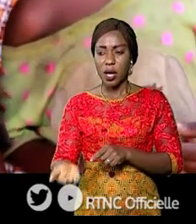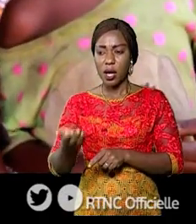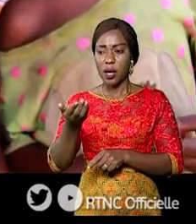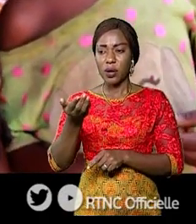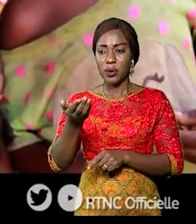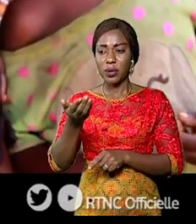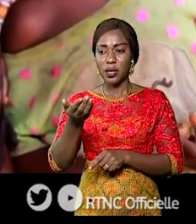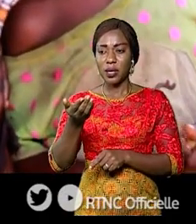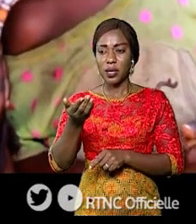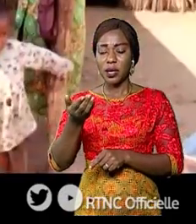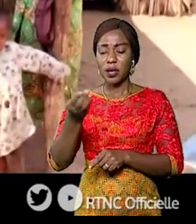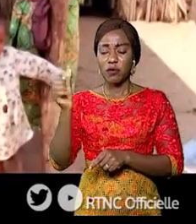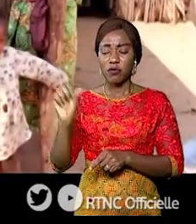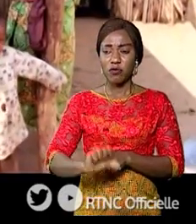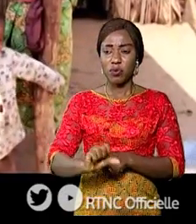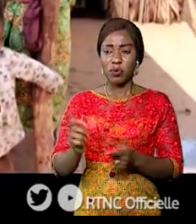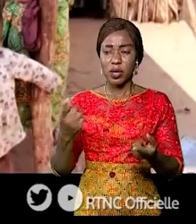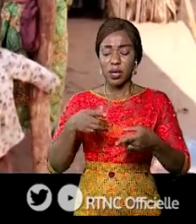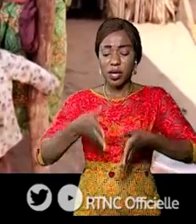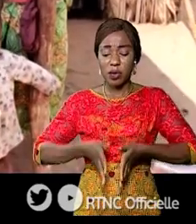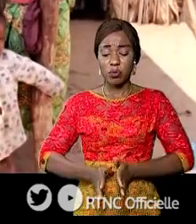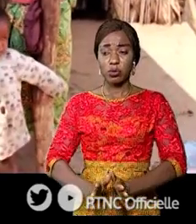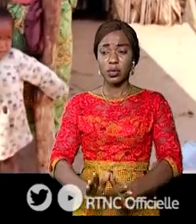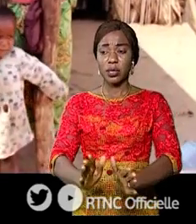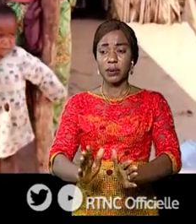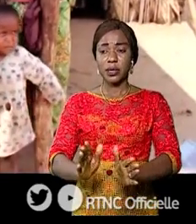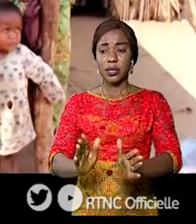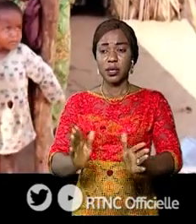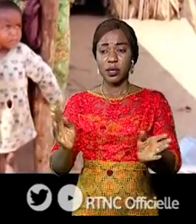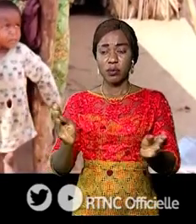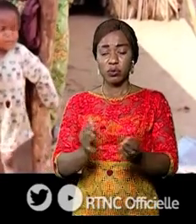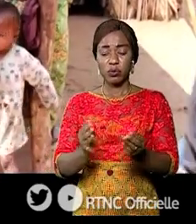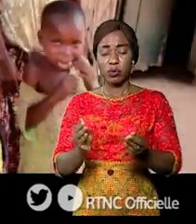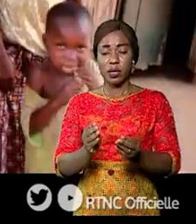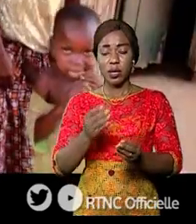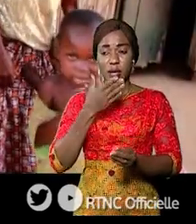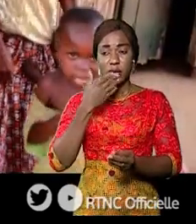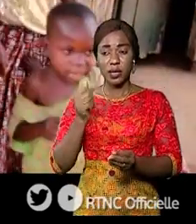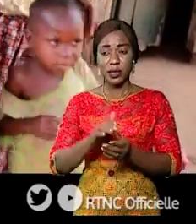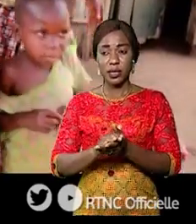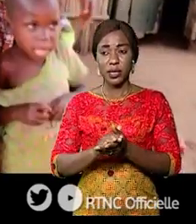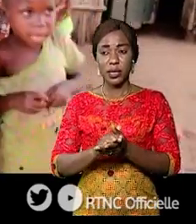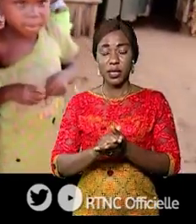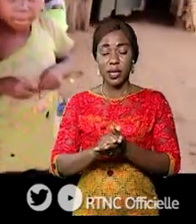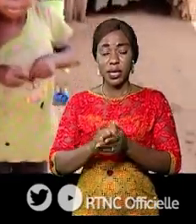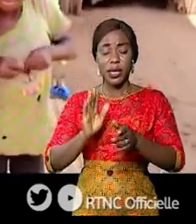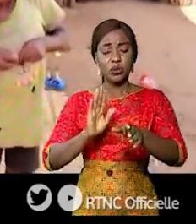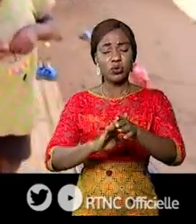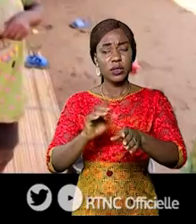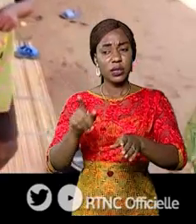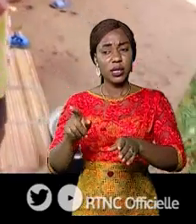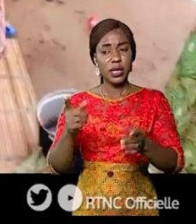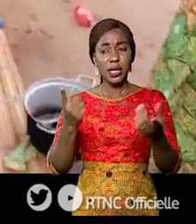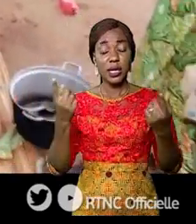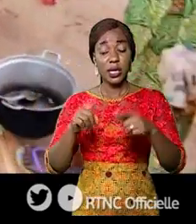les 100 premiers jours de sa naissance dû à la malnutrition chronique. Cela a affecté son développement intégral et sa